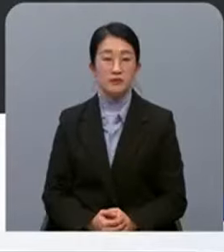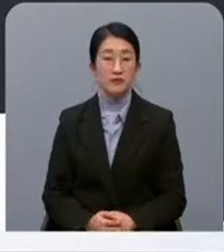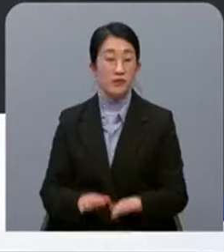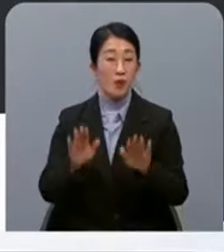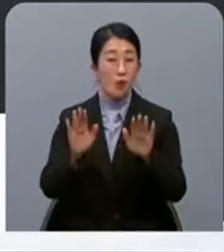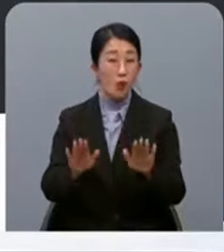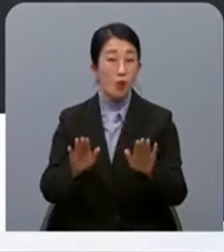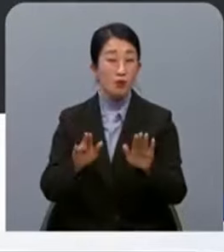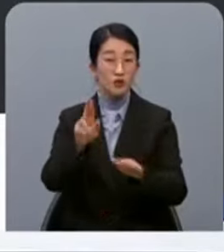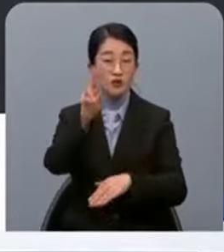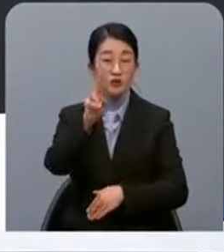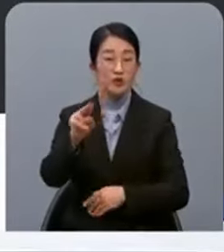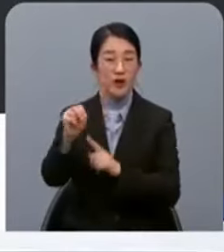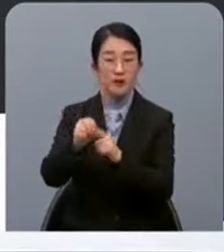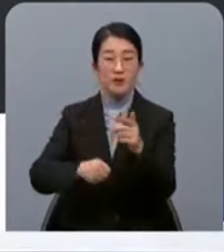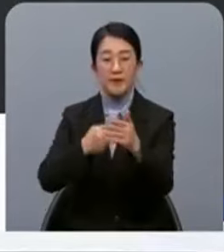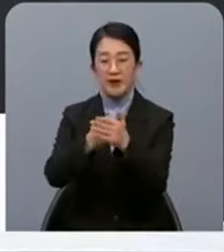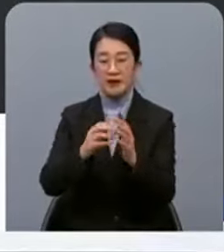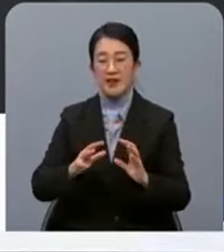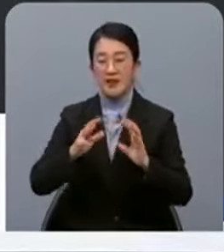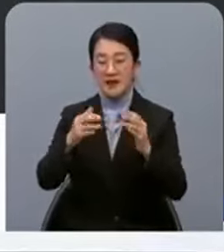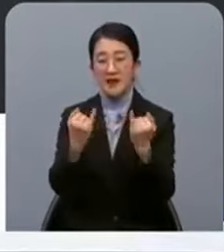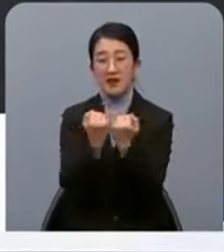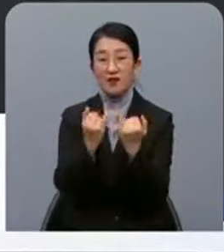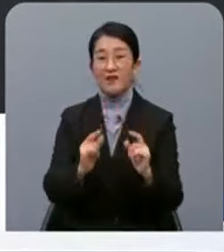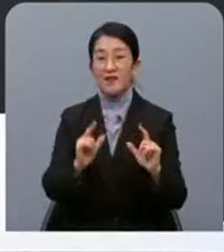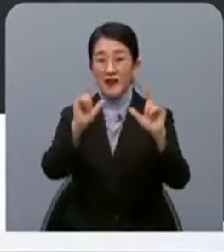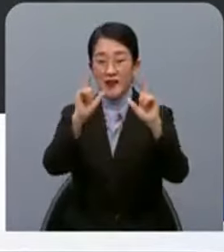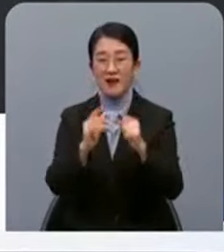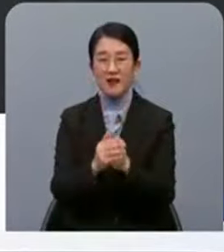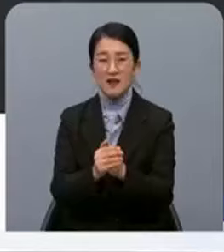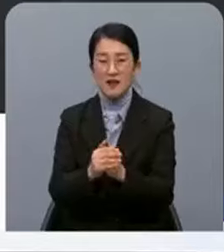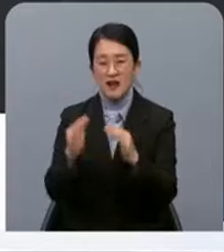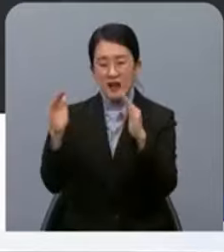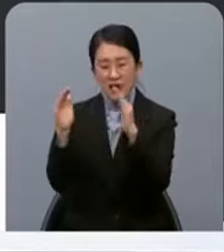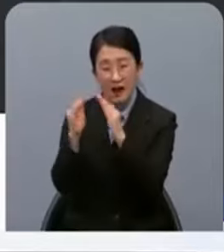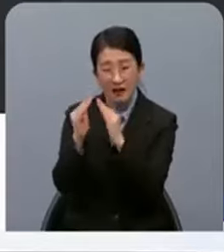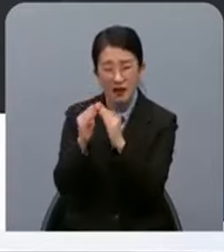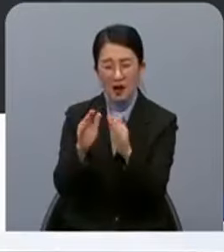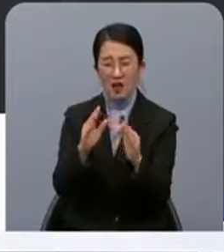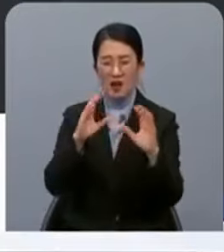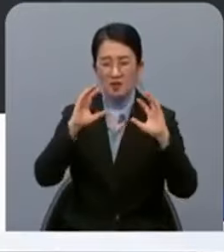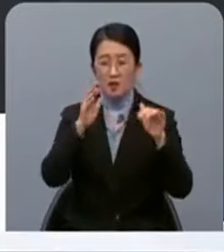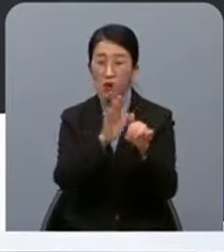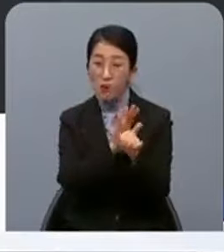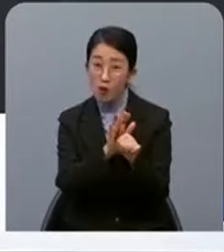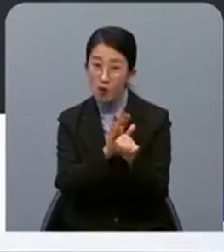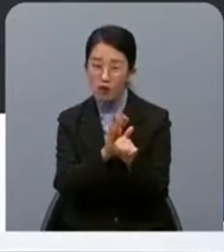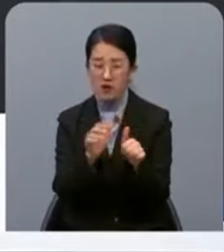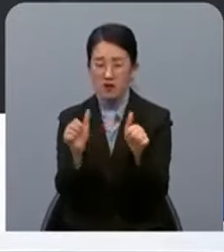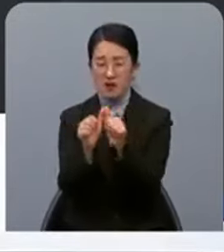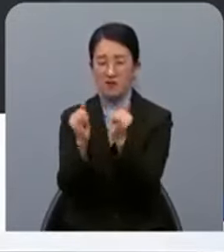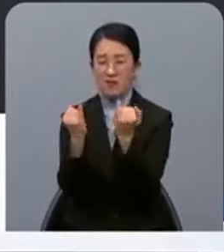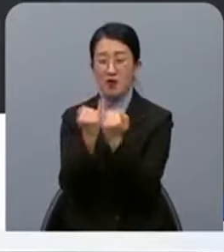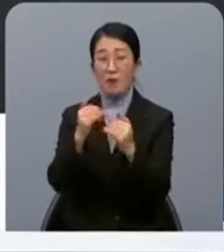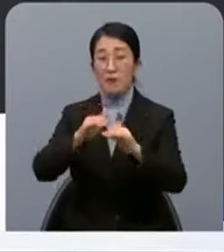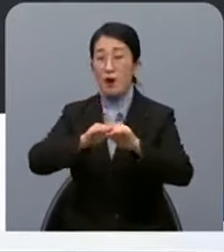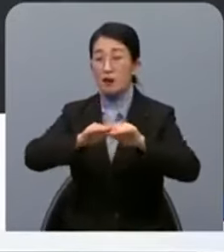오늘은 유엔이 지정한 세계 여성의 날입니다. 가사와 돌봄 등 성평등 인식이